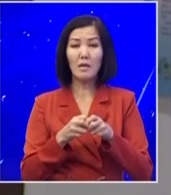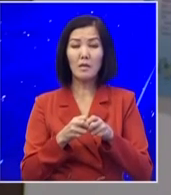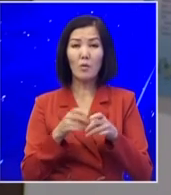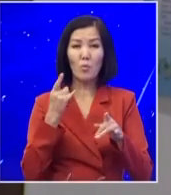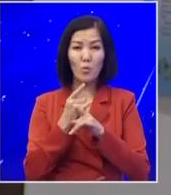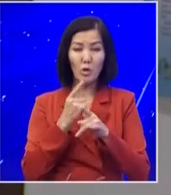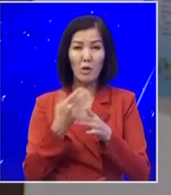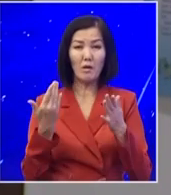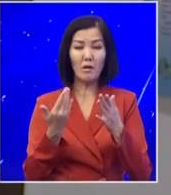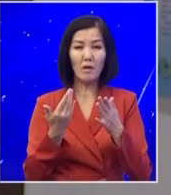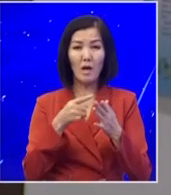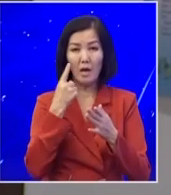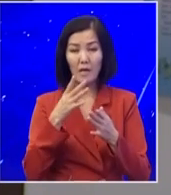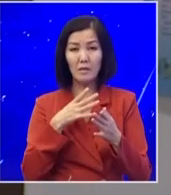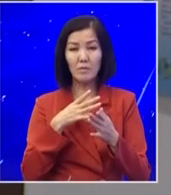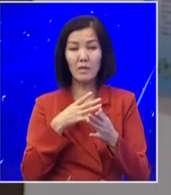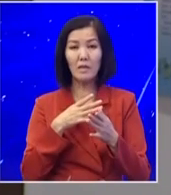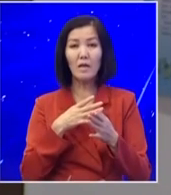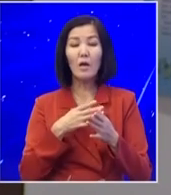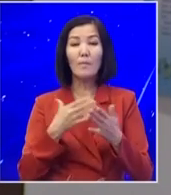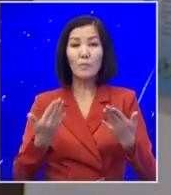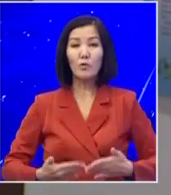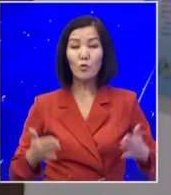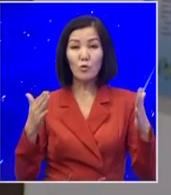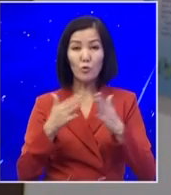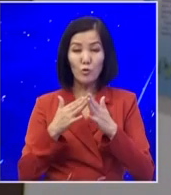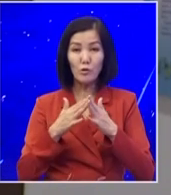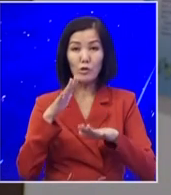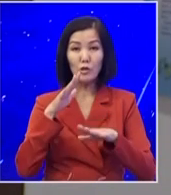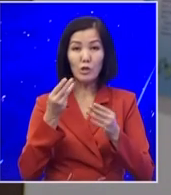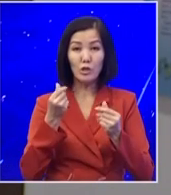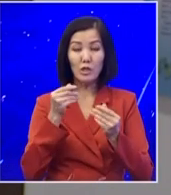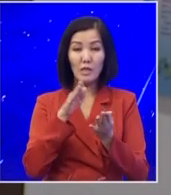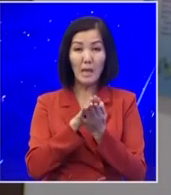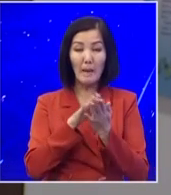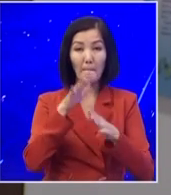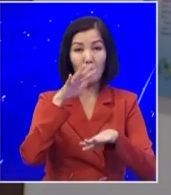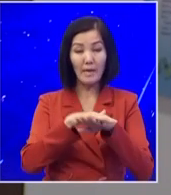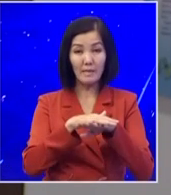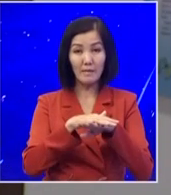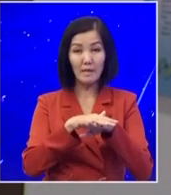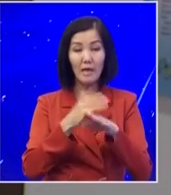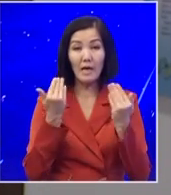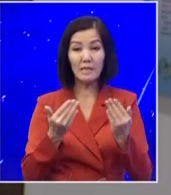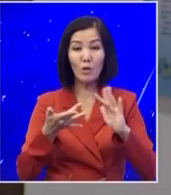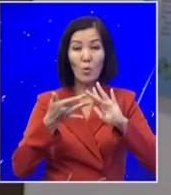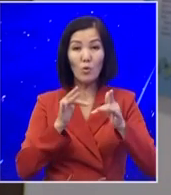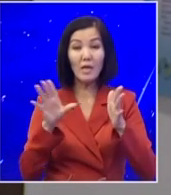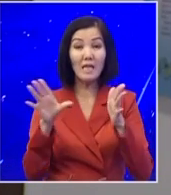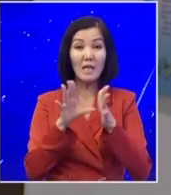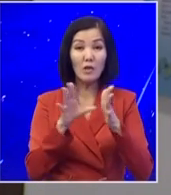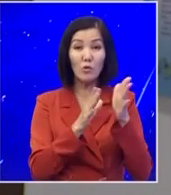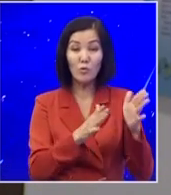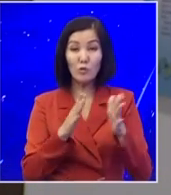мақсатында тұрғын үй жинақ банкінің базасы мен жергілікті атқарушы органның базасы интеграцияланып, электрондық